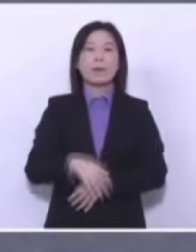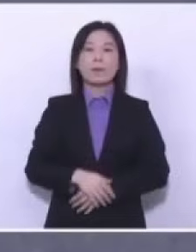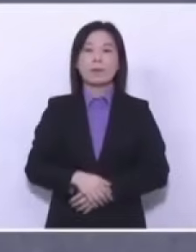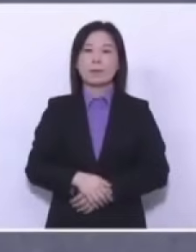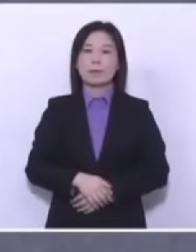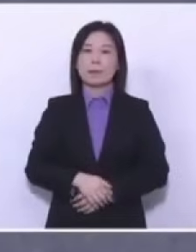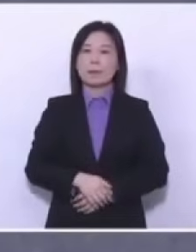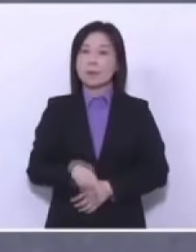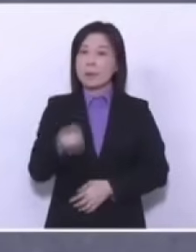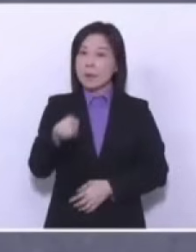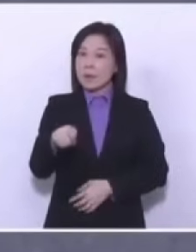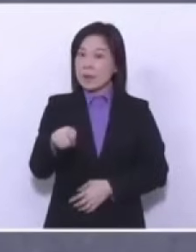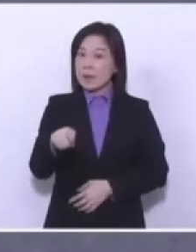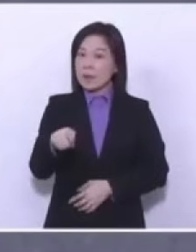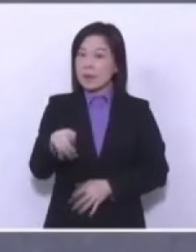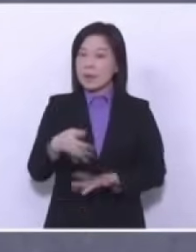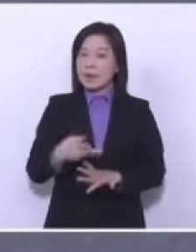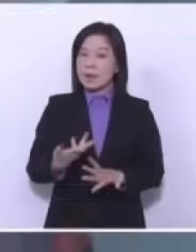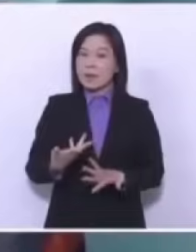你甘愿吗？